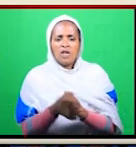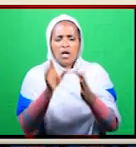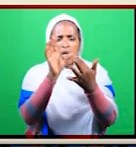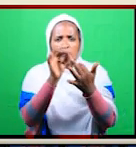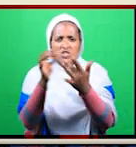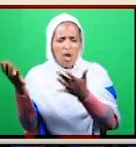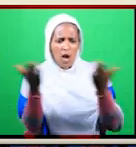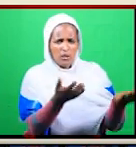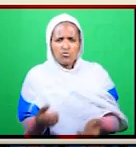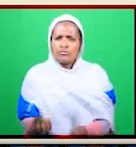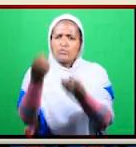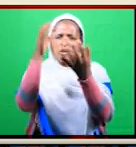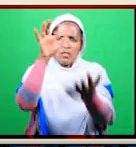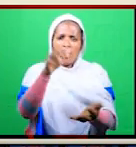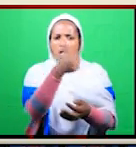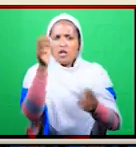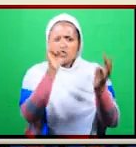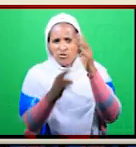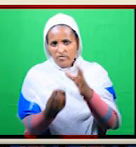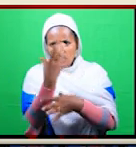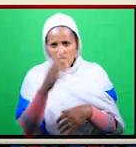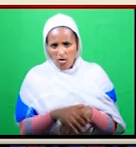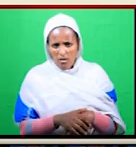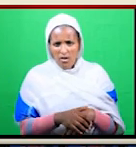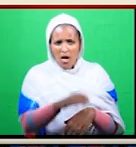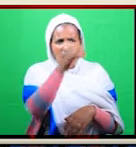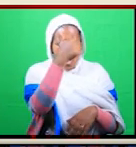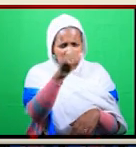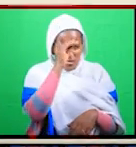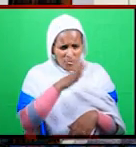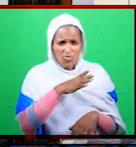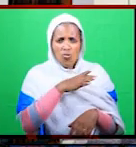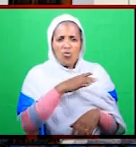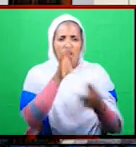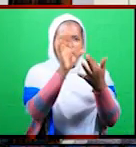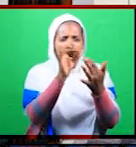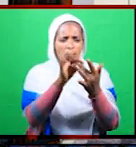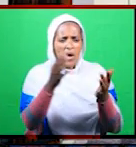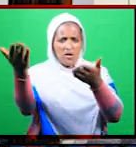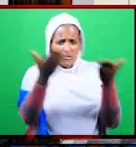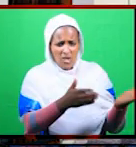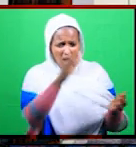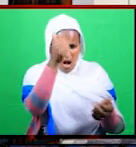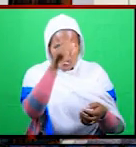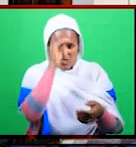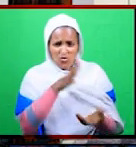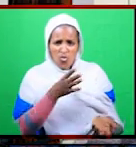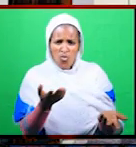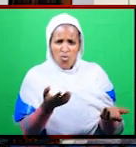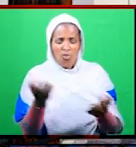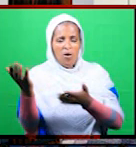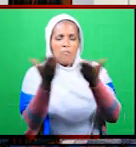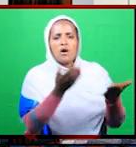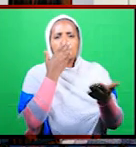ሰው። ምናልባት 90% ጠቃሚ ነገር ቢኖረው 10% ጎጂ ነገር ሊኖረው ይችላል። ያ 10% ጎጂ ነገሩ በሌላው